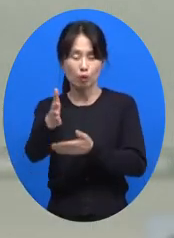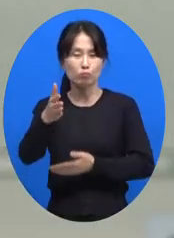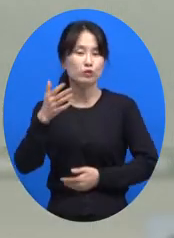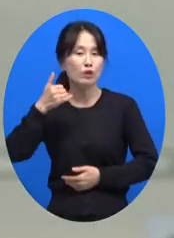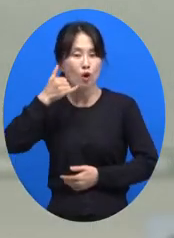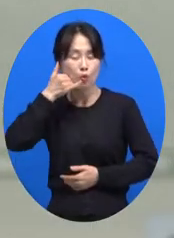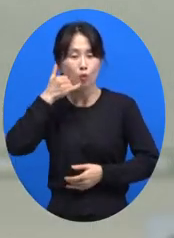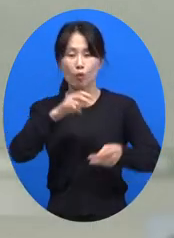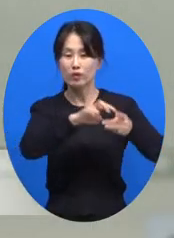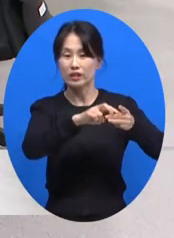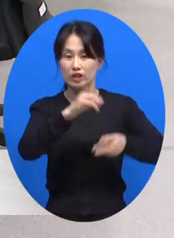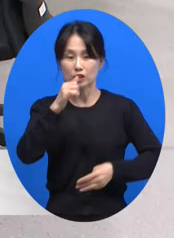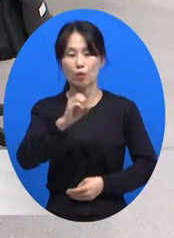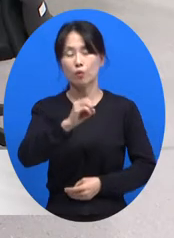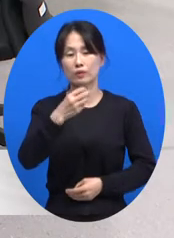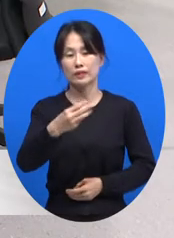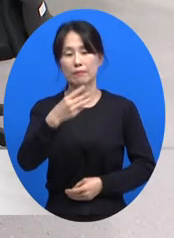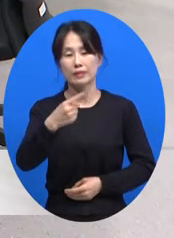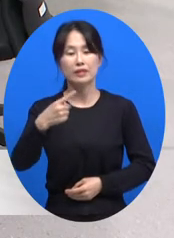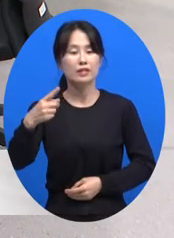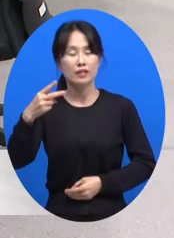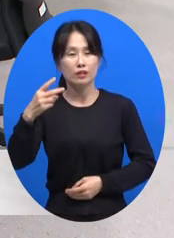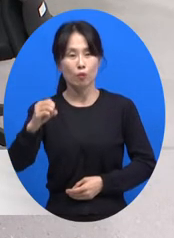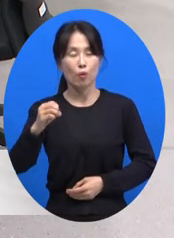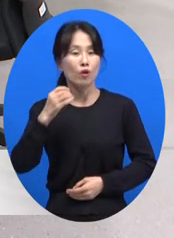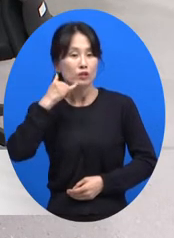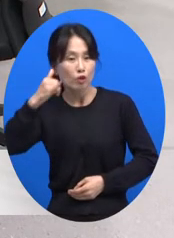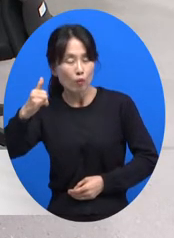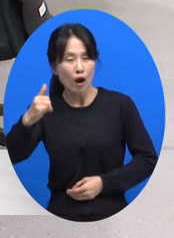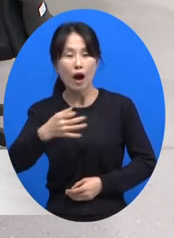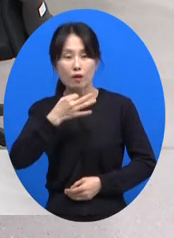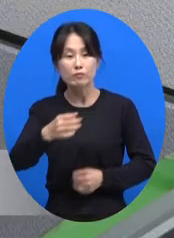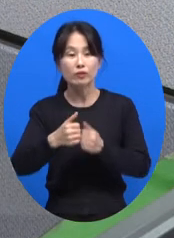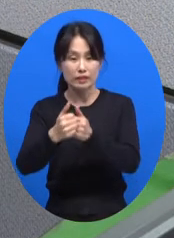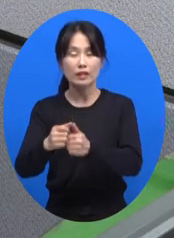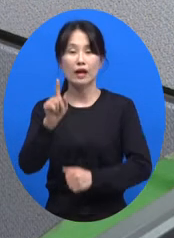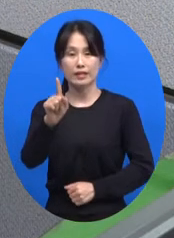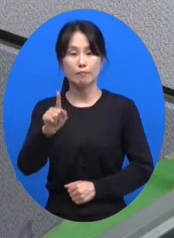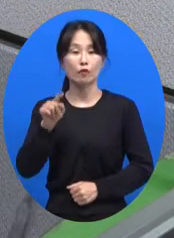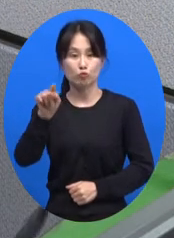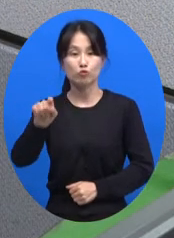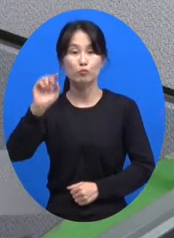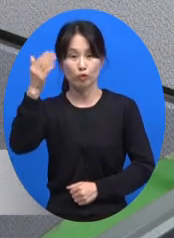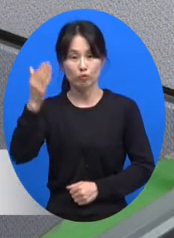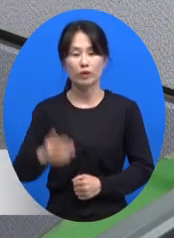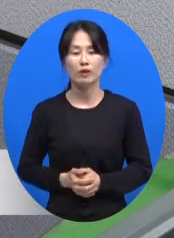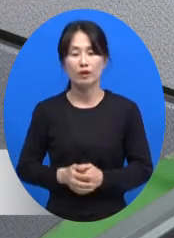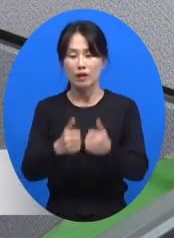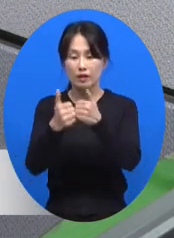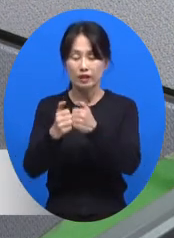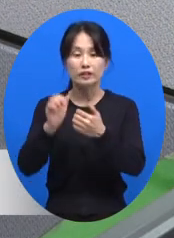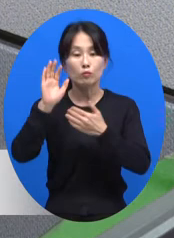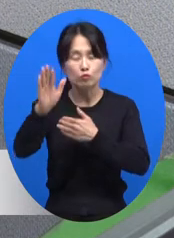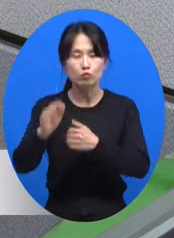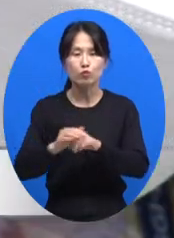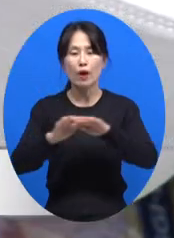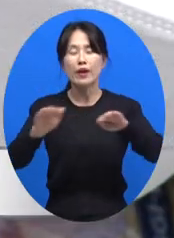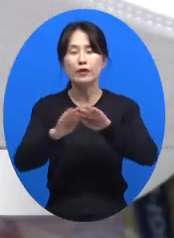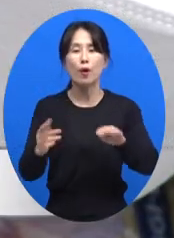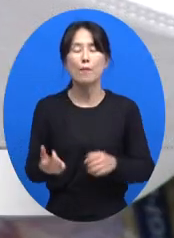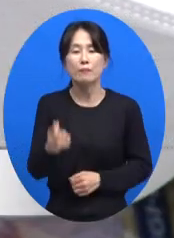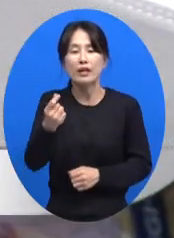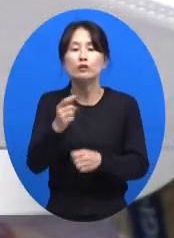만들었습니다. 031120으로 전화한 후 음성 안내에 따라 1번을 누르면 됩니다. 상담 후 신속한 조치가 이루어질 수